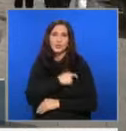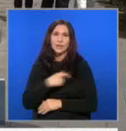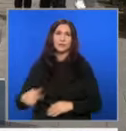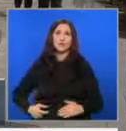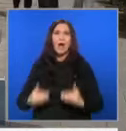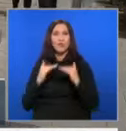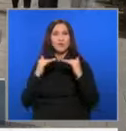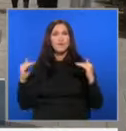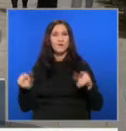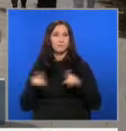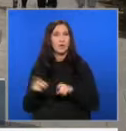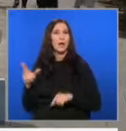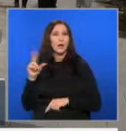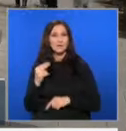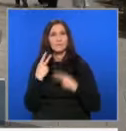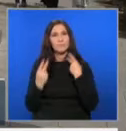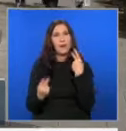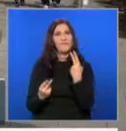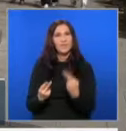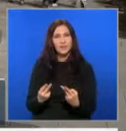национално ниво, отново казвам, предвид